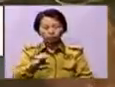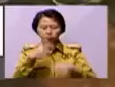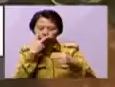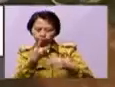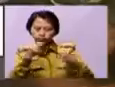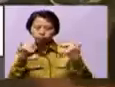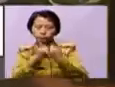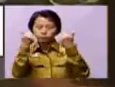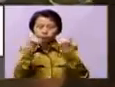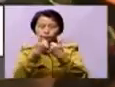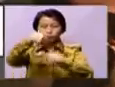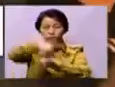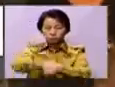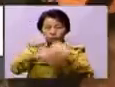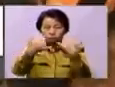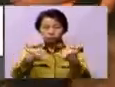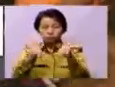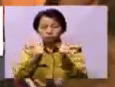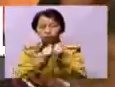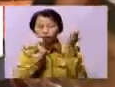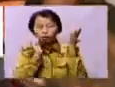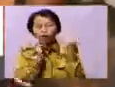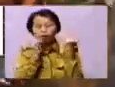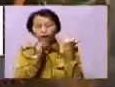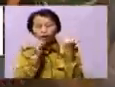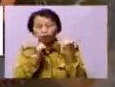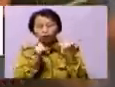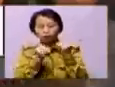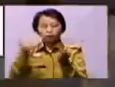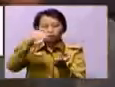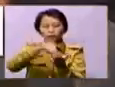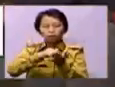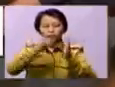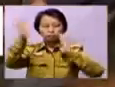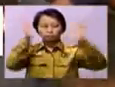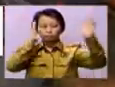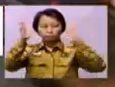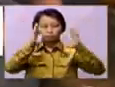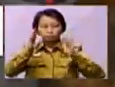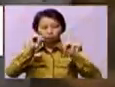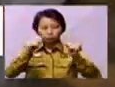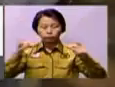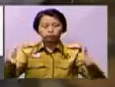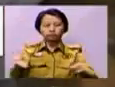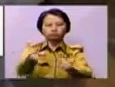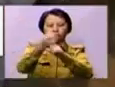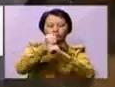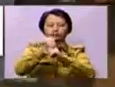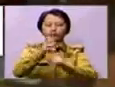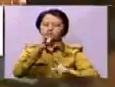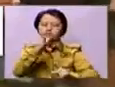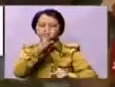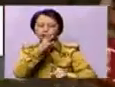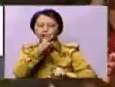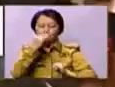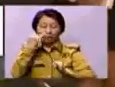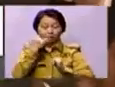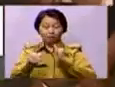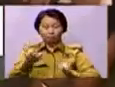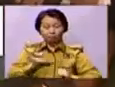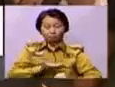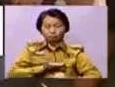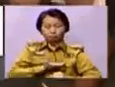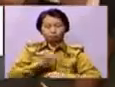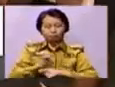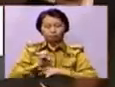perlawanan pada malam ini dengan harapan sekali lagi Malaysia dapat merangkul ibu emas bagi temasya sukan